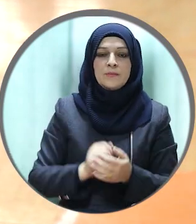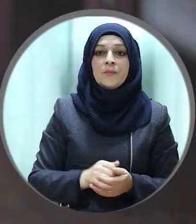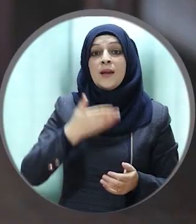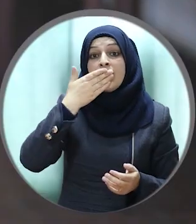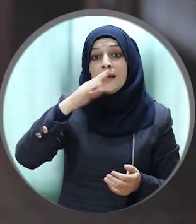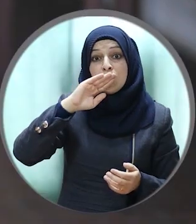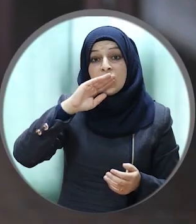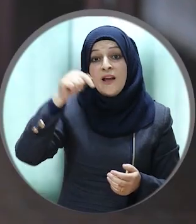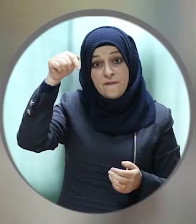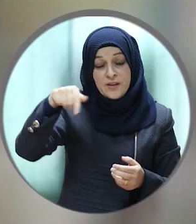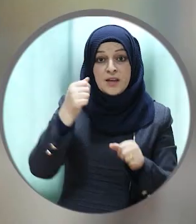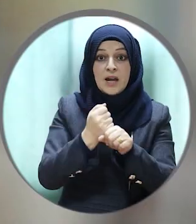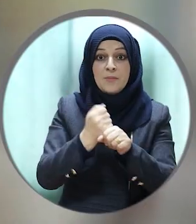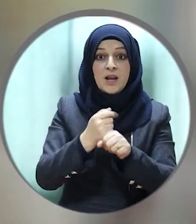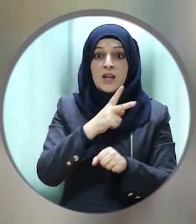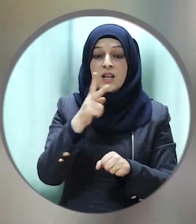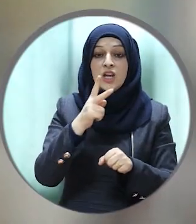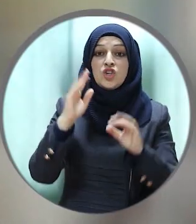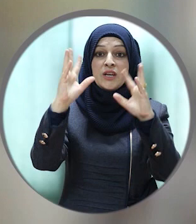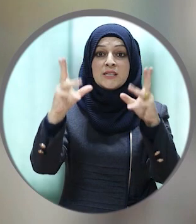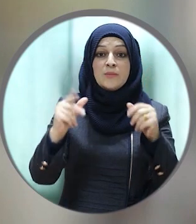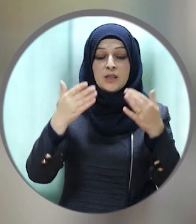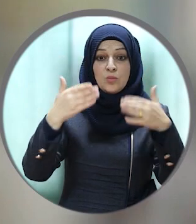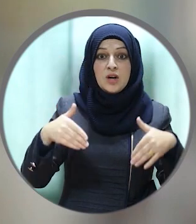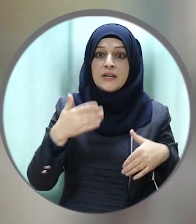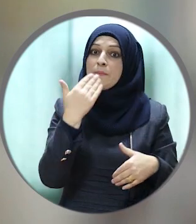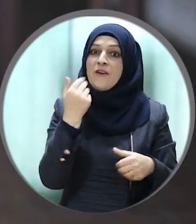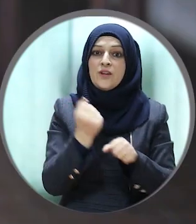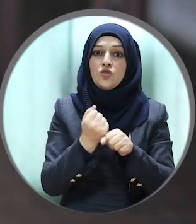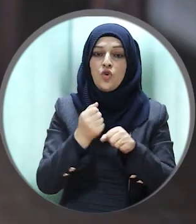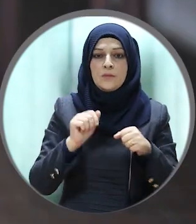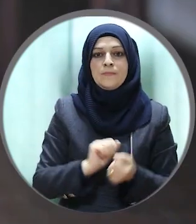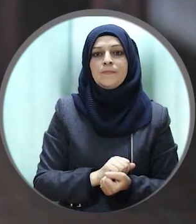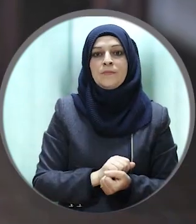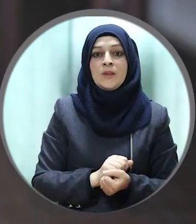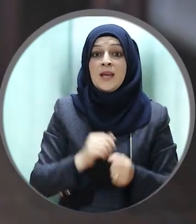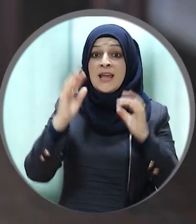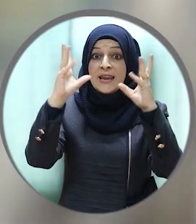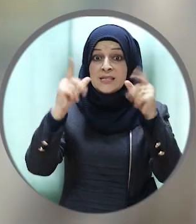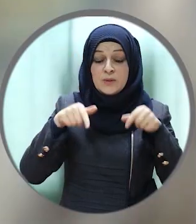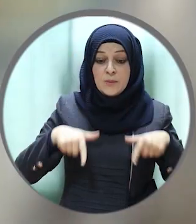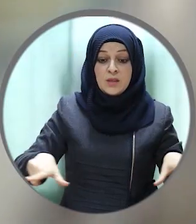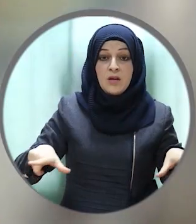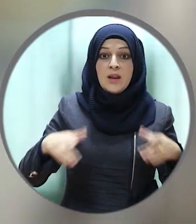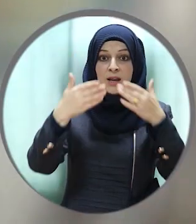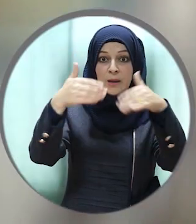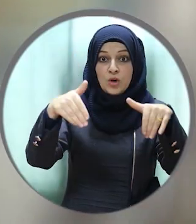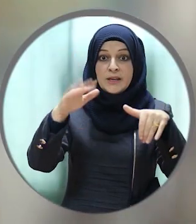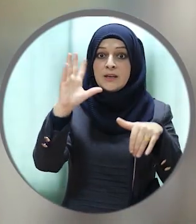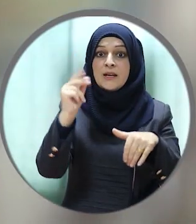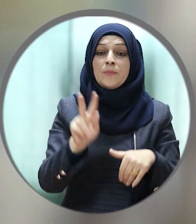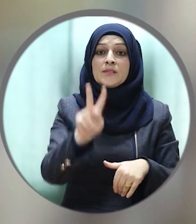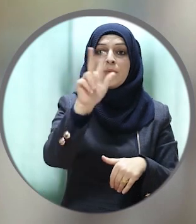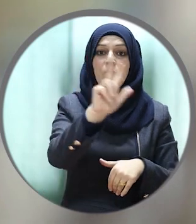في البيت. الحمد لله إني لقيت عمل، لكن كتير نسبة من المعاقين مش لاقين العمل. نسبة البطالة